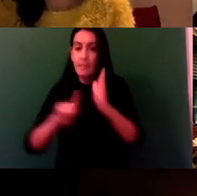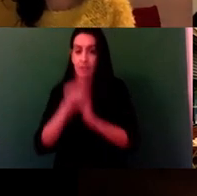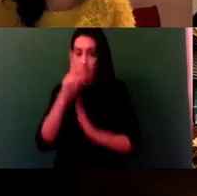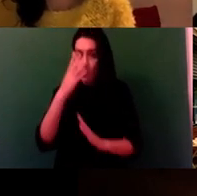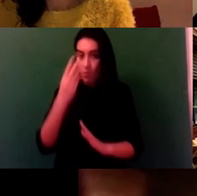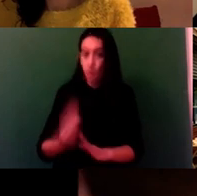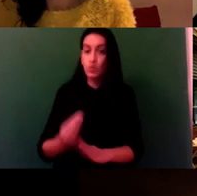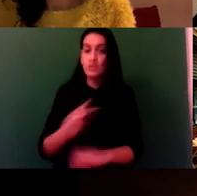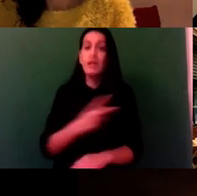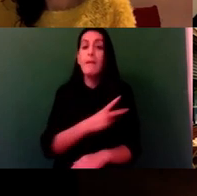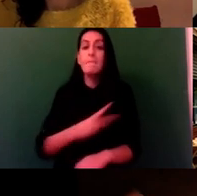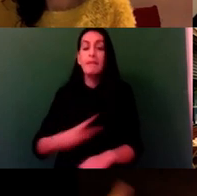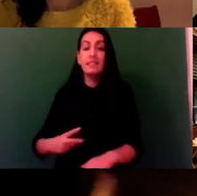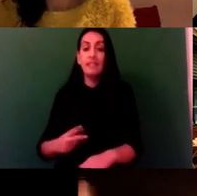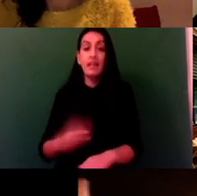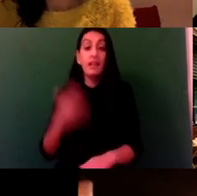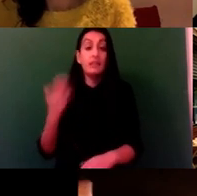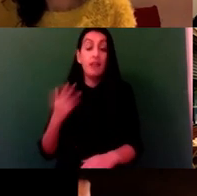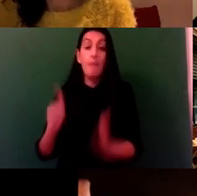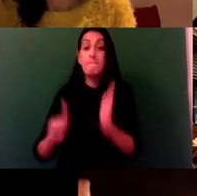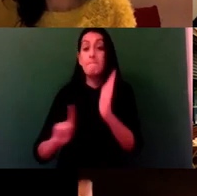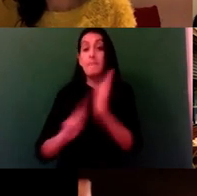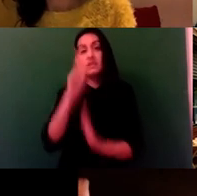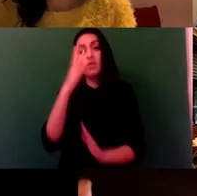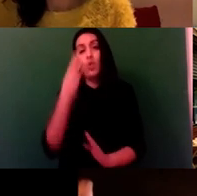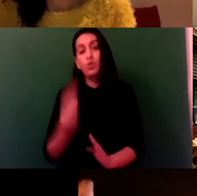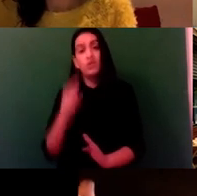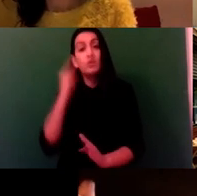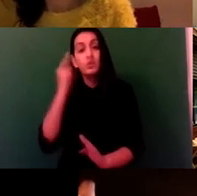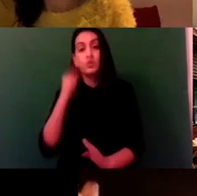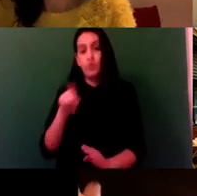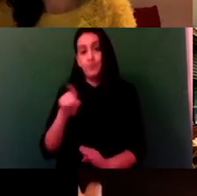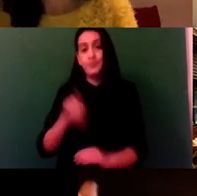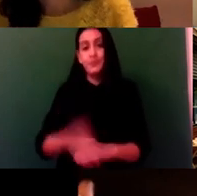Umut etmeye devam ediyorum. Bunları eklemek istemiştim. Çok teşekkürler.